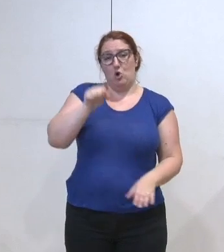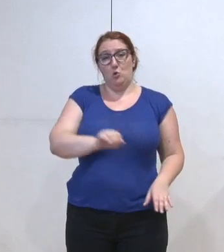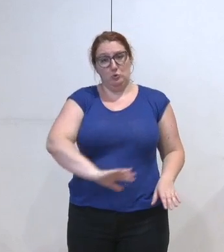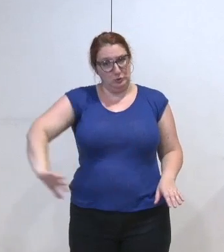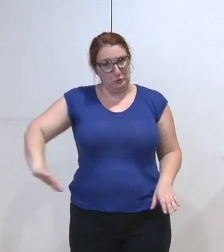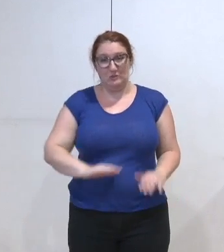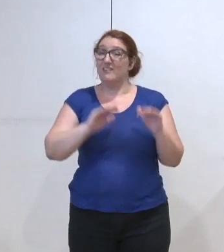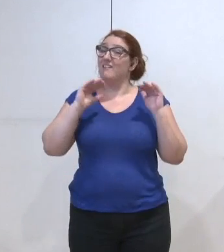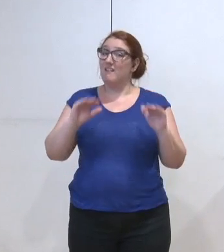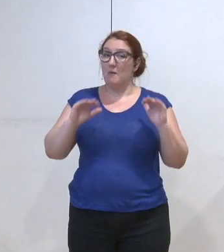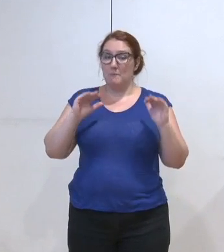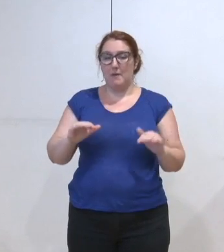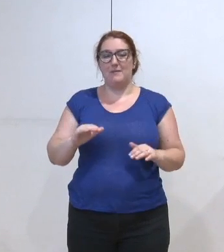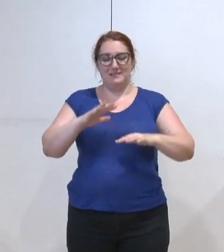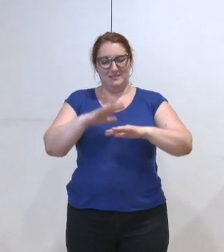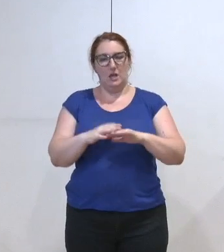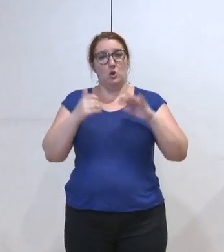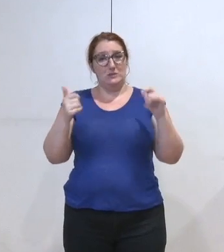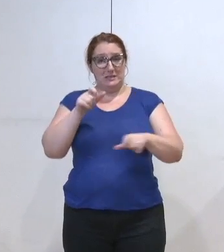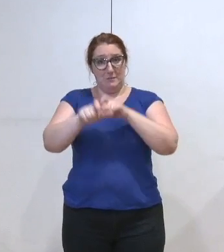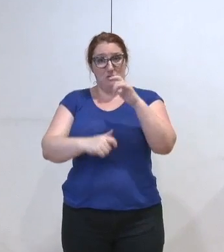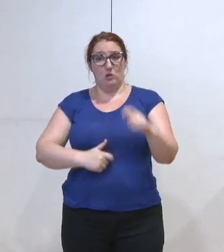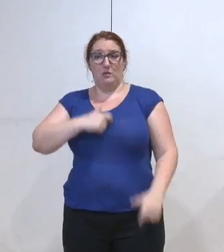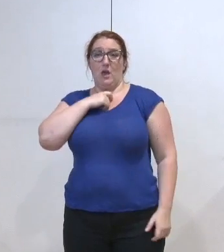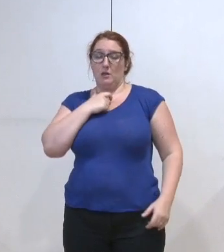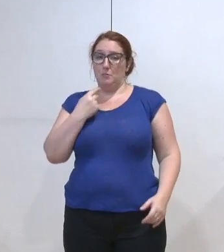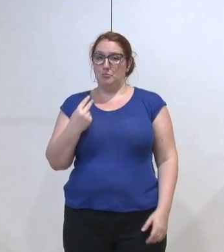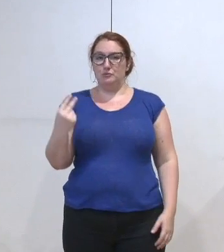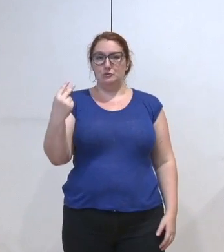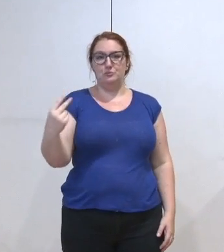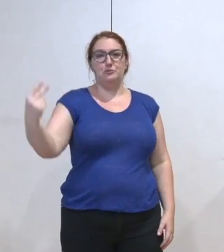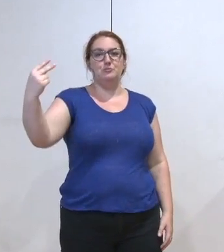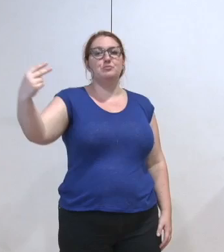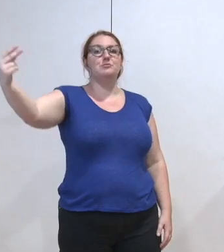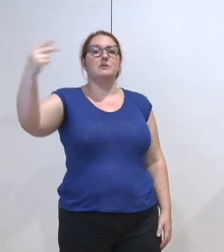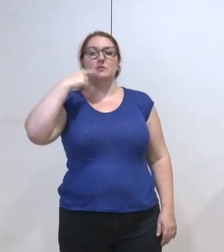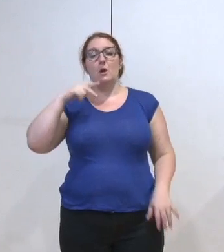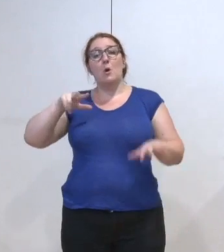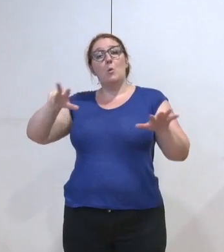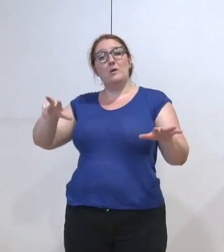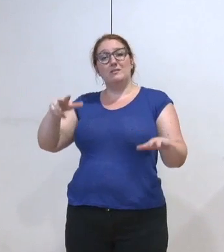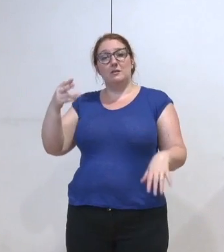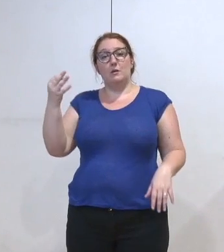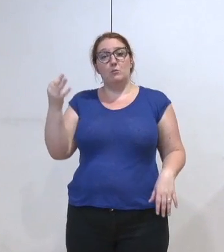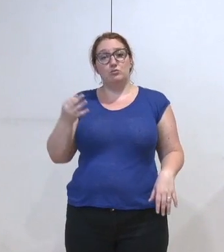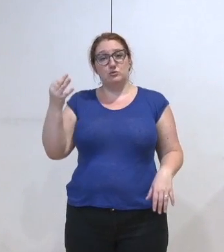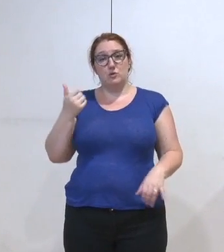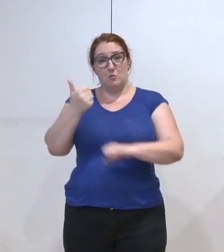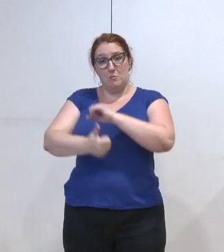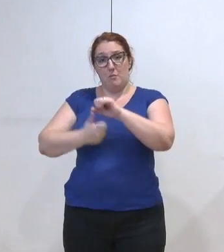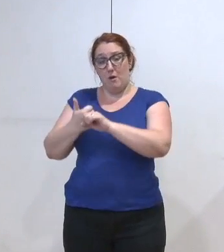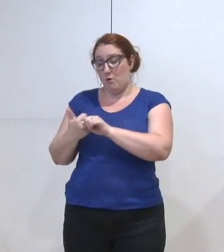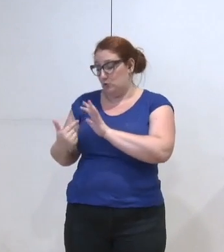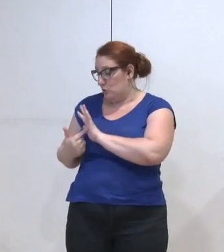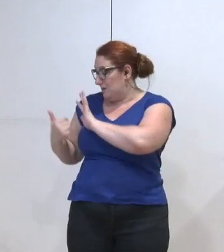croissance des cadres dans le secteur 6 avec plus de 8 % de personnes par entre 2006 et 2008 mais qui